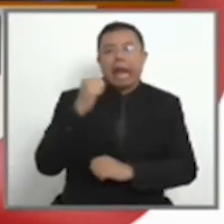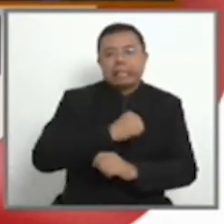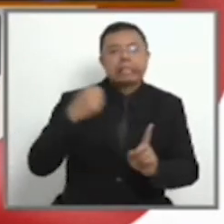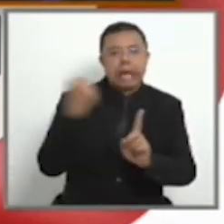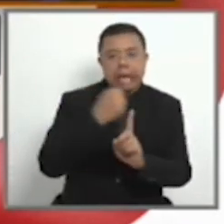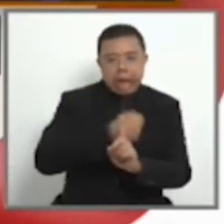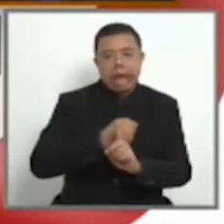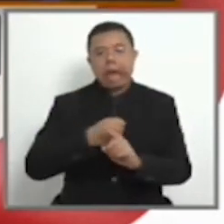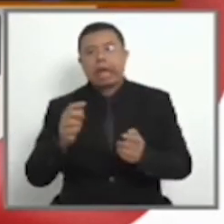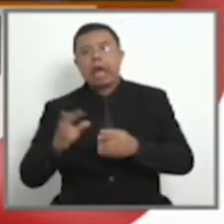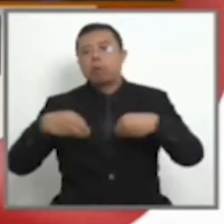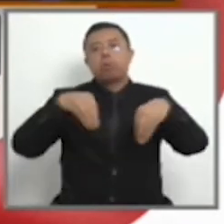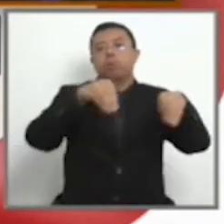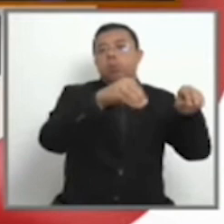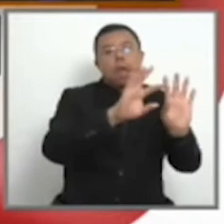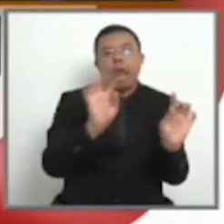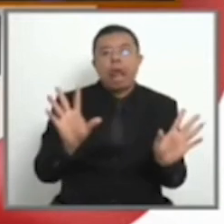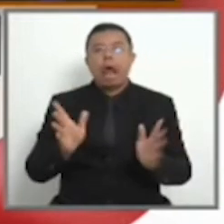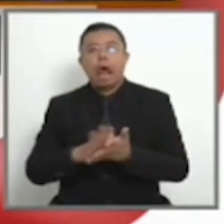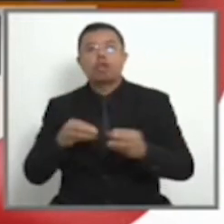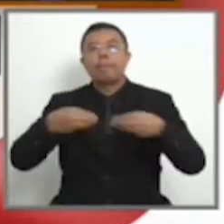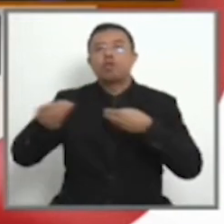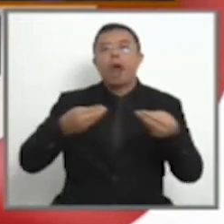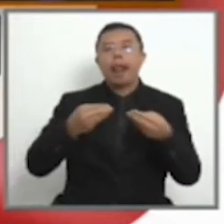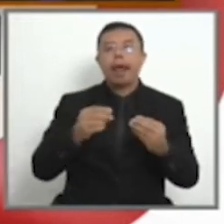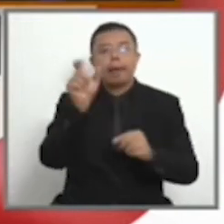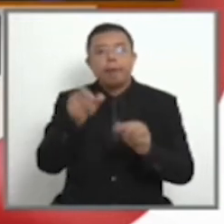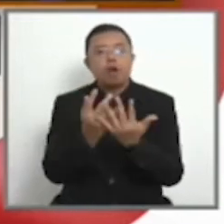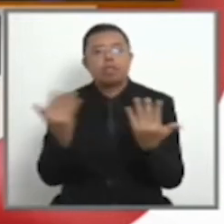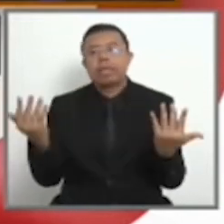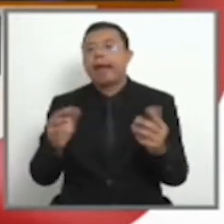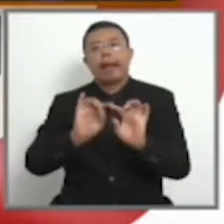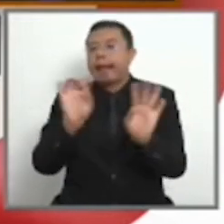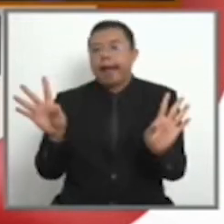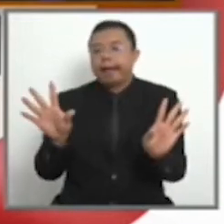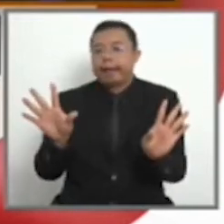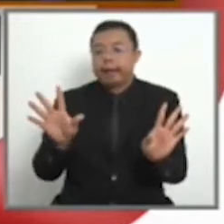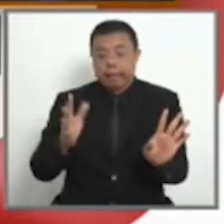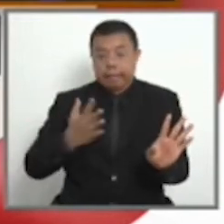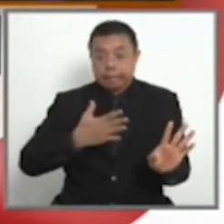kekerasan, eksploitasi, human trafficking, dan sebagainya. Jadi saya